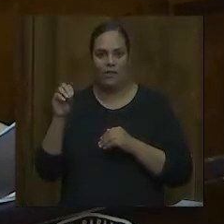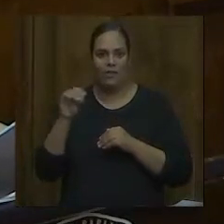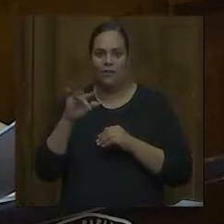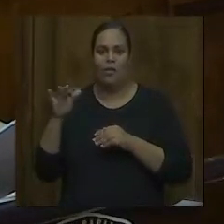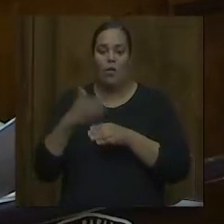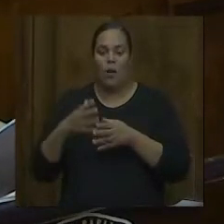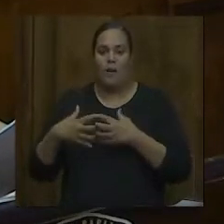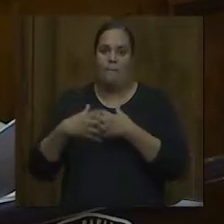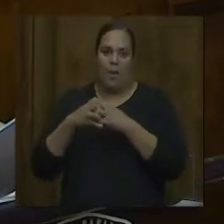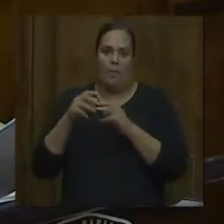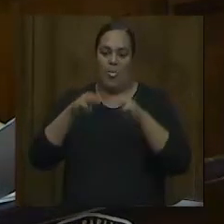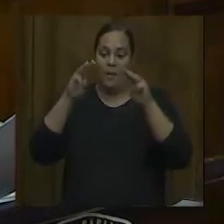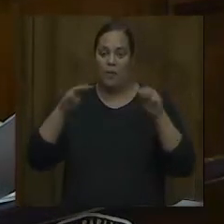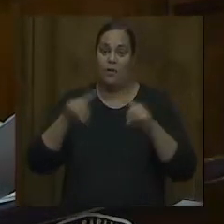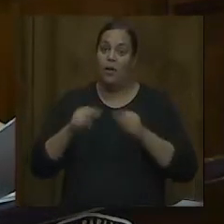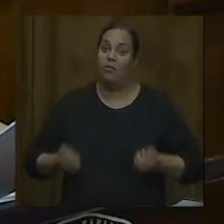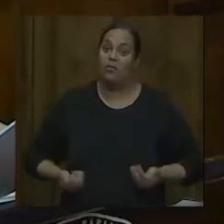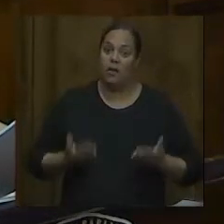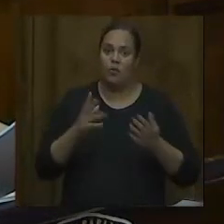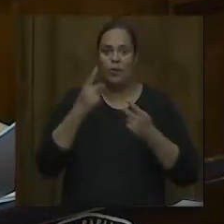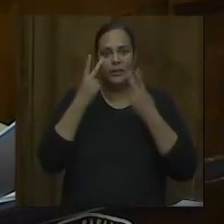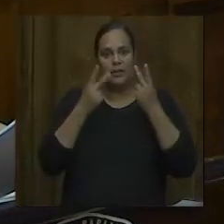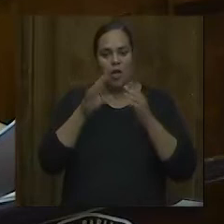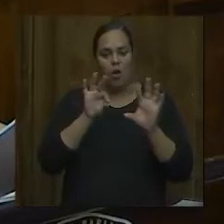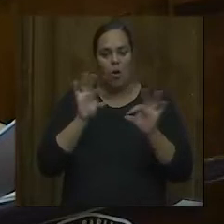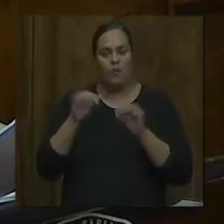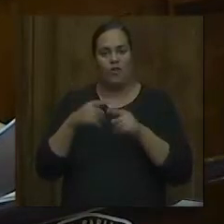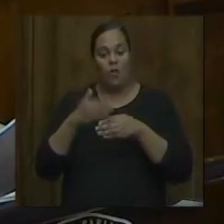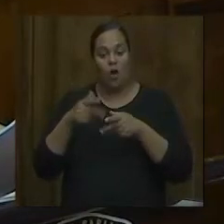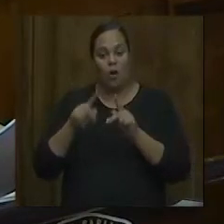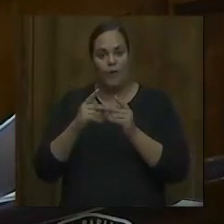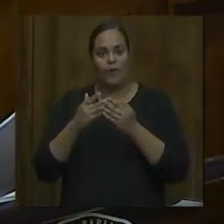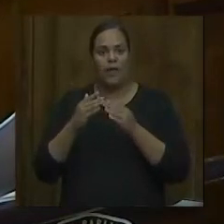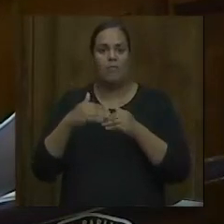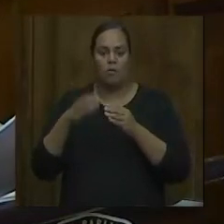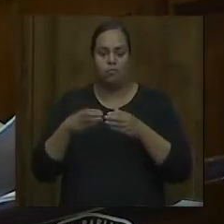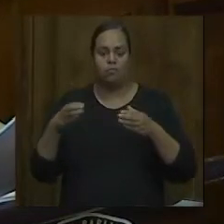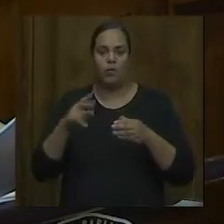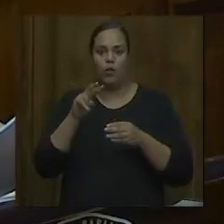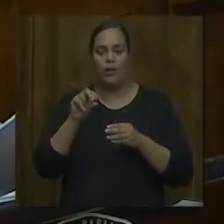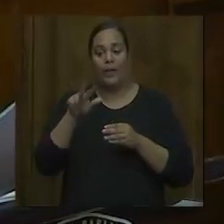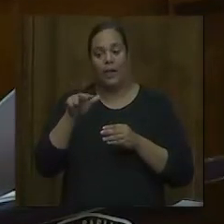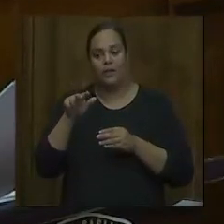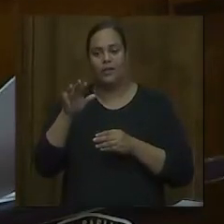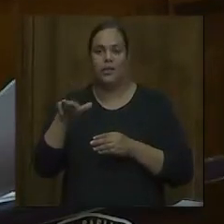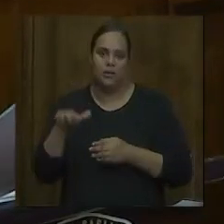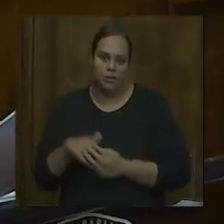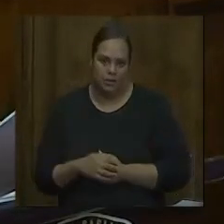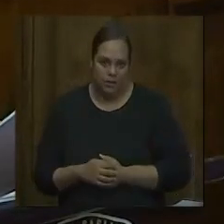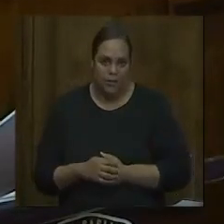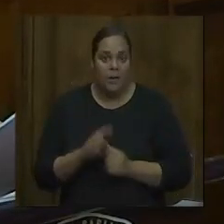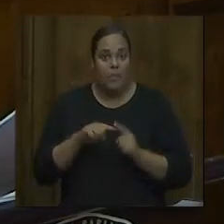moontlik gemaak. Die museumsdiens sal kyk na opsies om werkskeppingsgeleenthede verder uit te brei in 2018-19.